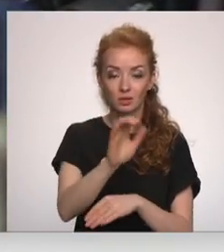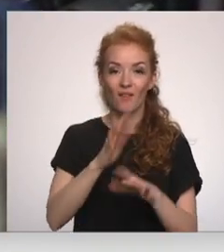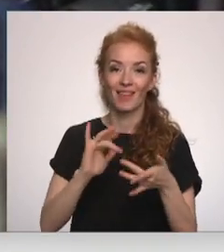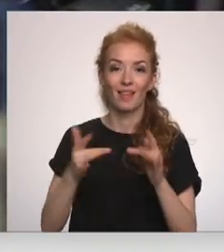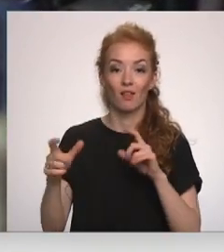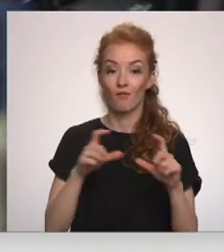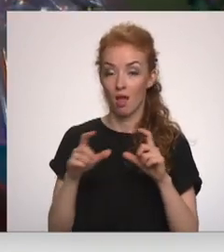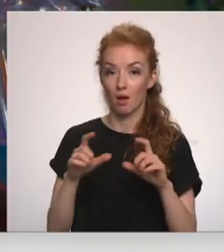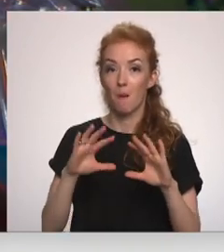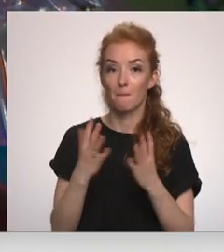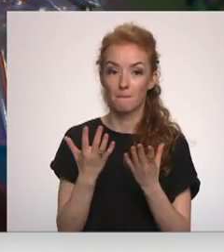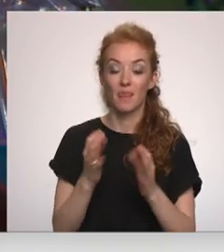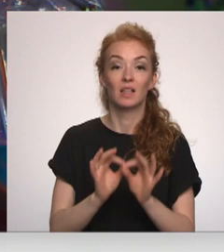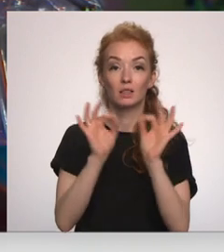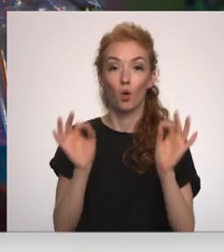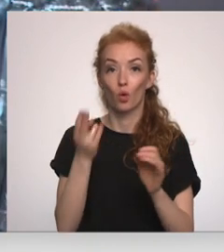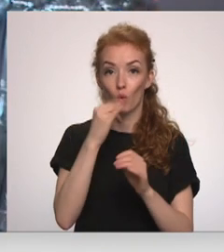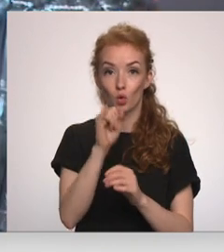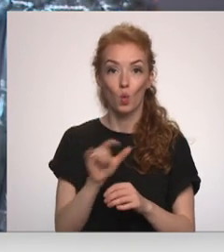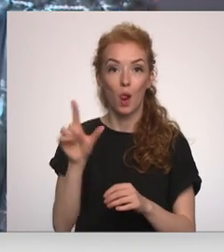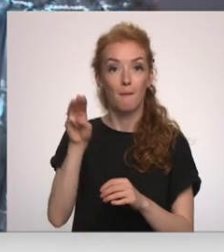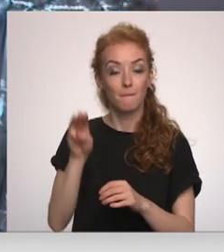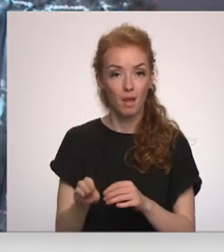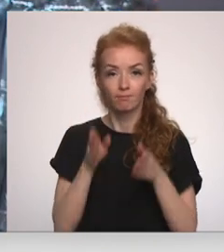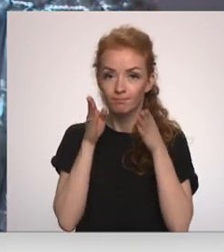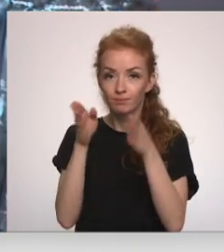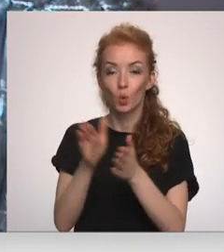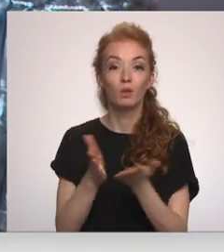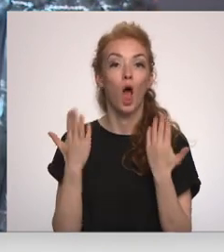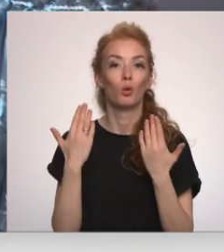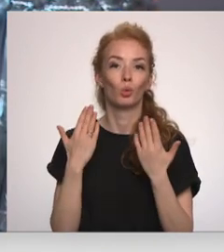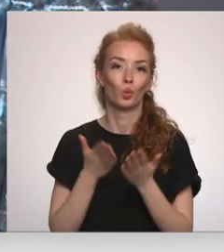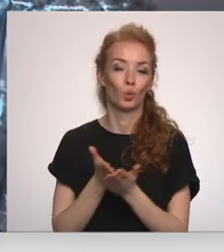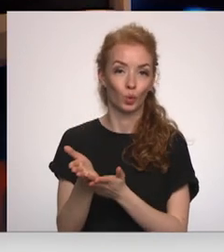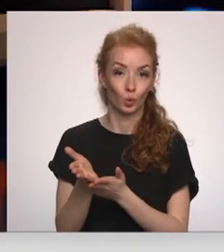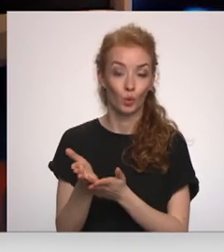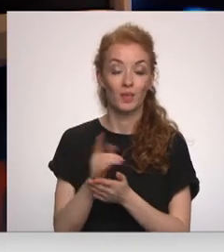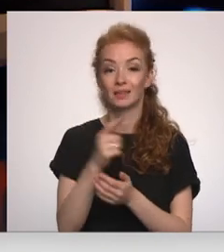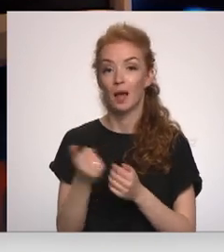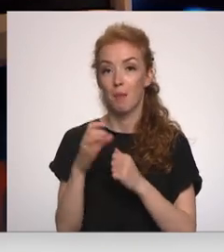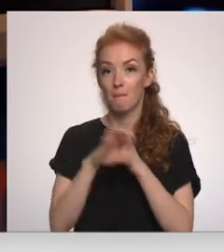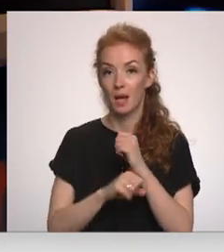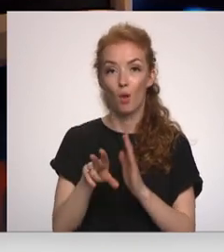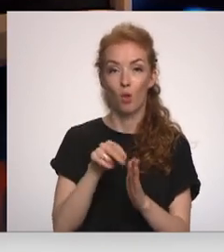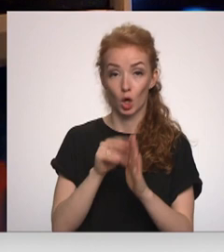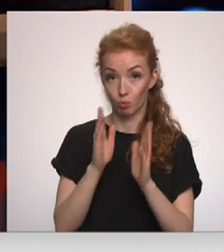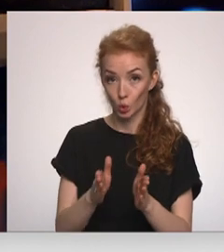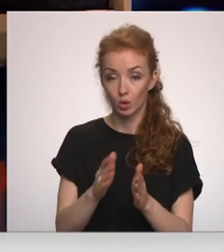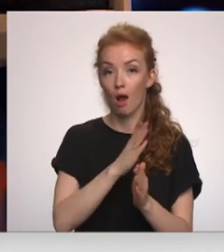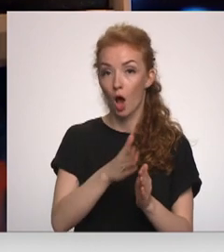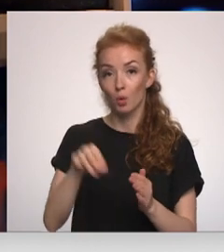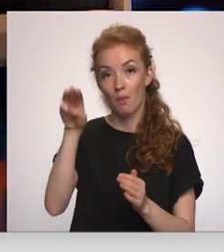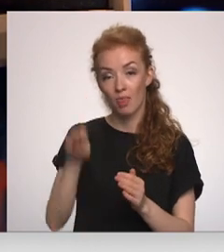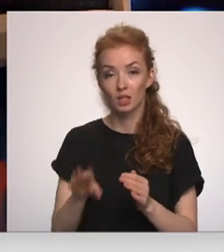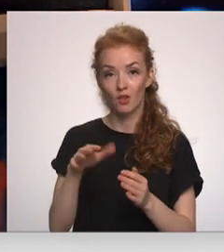veikalos. Savukārt, sākot no jūlija, uzsvars tiks likts uz atpūtas nozari. Līdz gada beigām loterija vēl notiks. Katru mēnesi